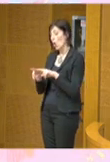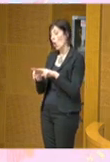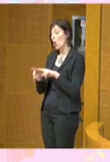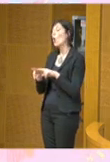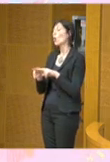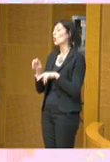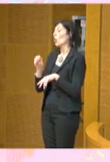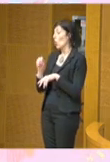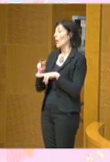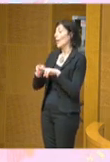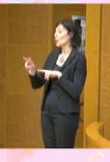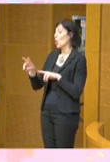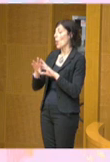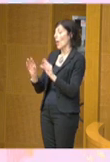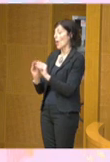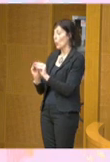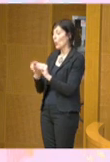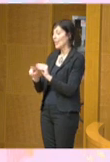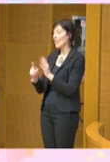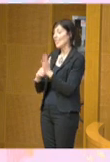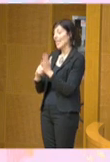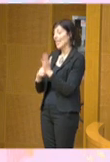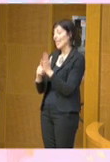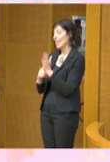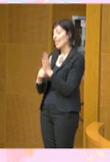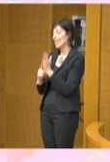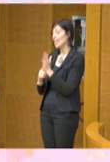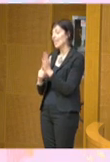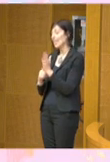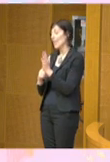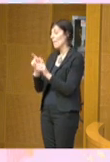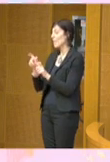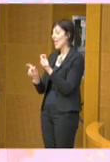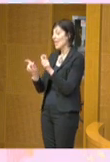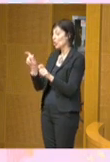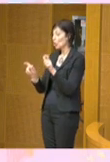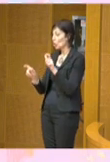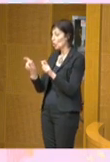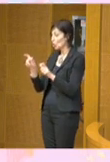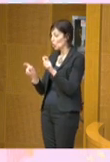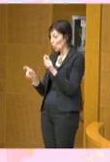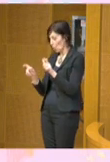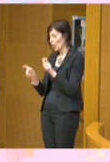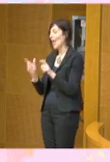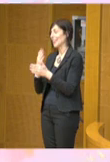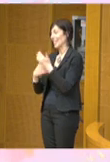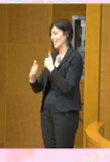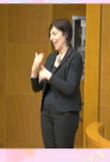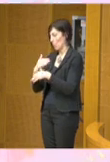delle Nazioni Unite sui diritti delle persone con